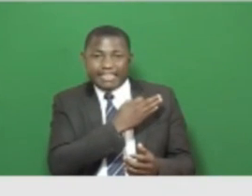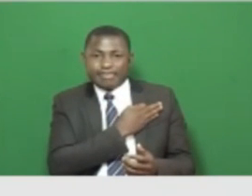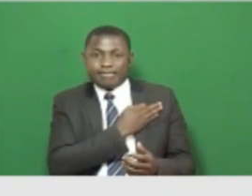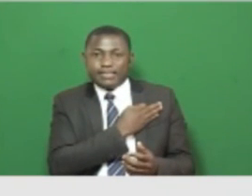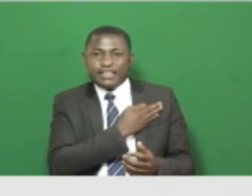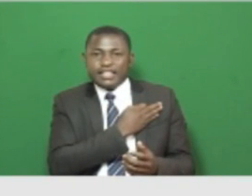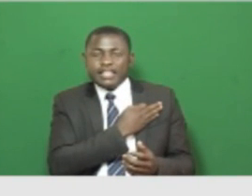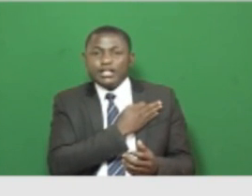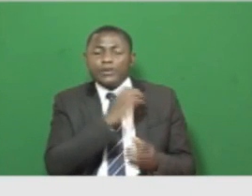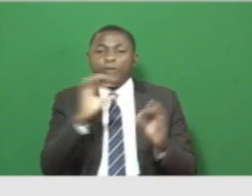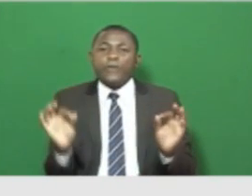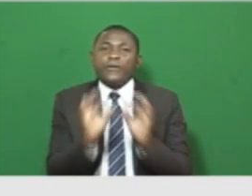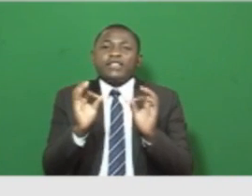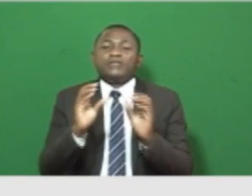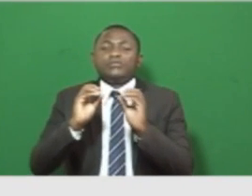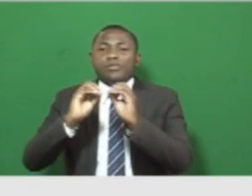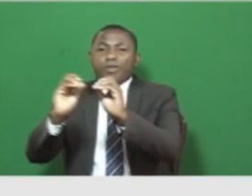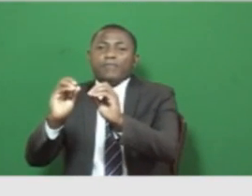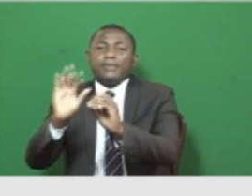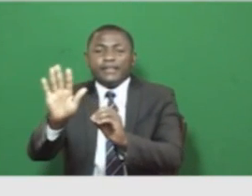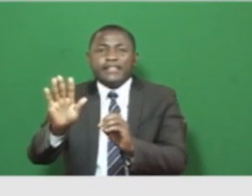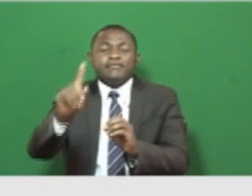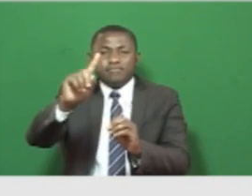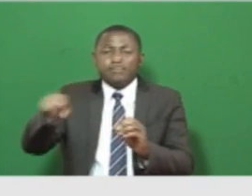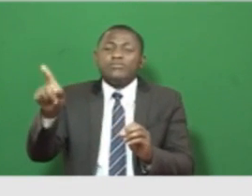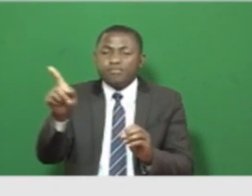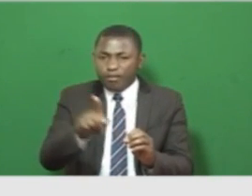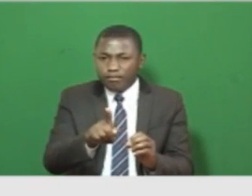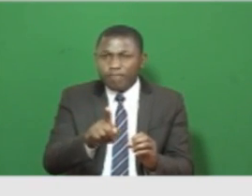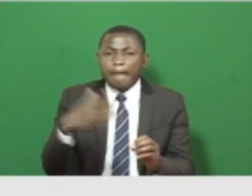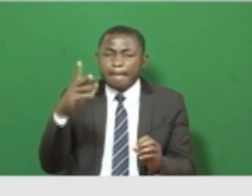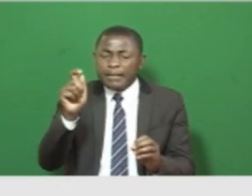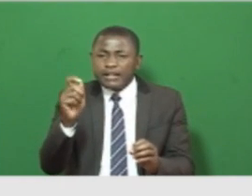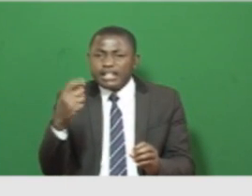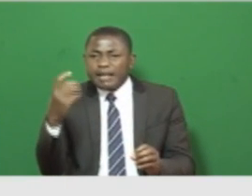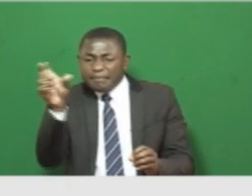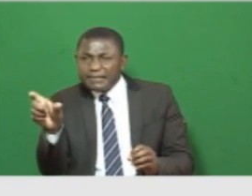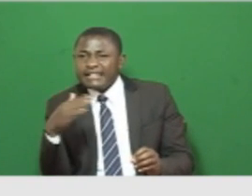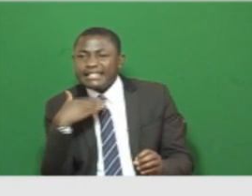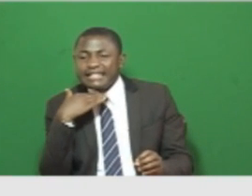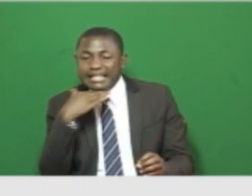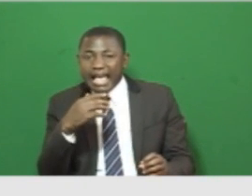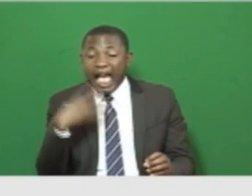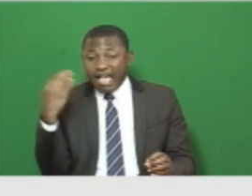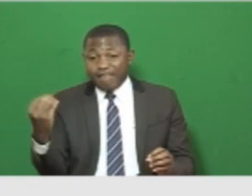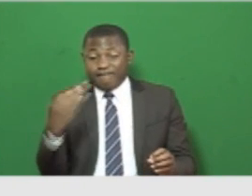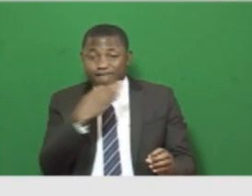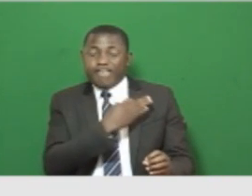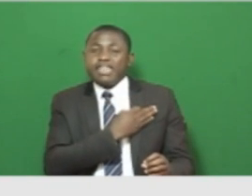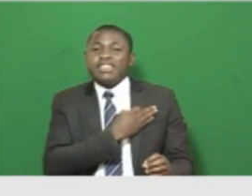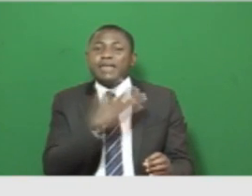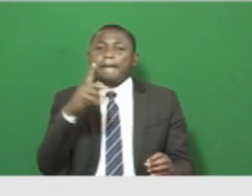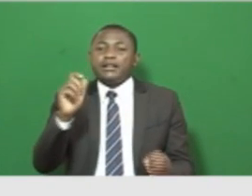nokutenda kana kusina mabasa kwakafa hako. Asi mumwe ungati iwe une kutenda neni